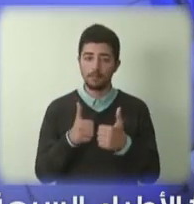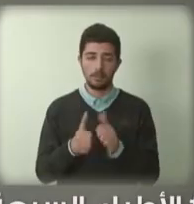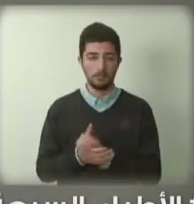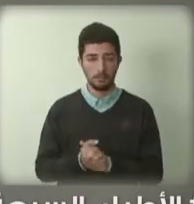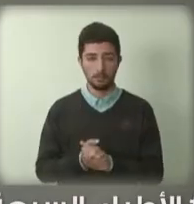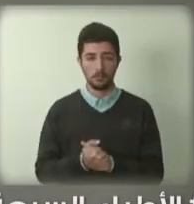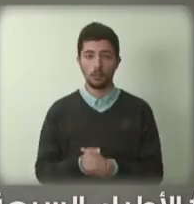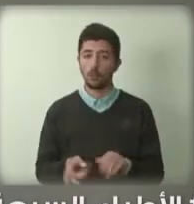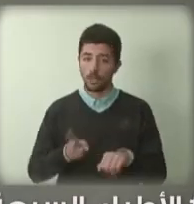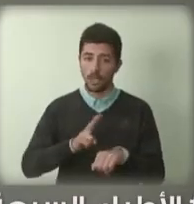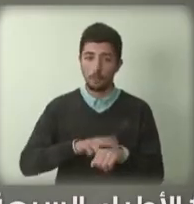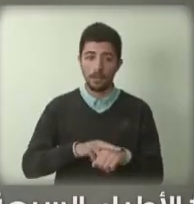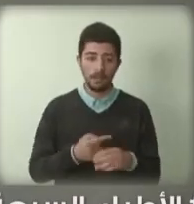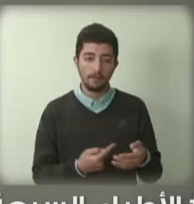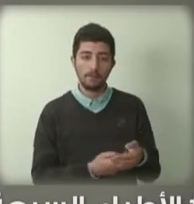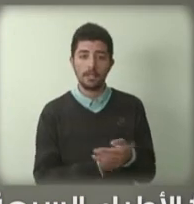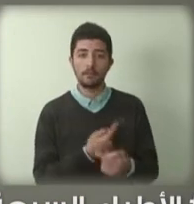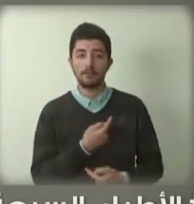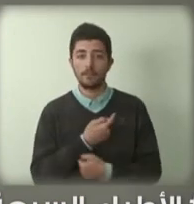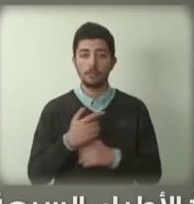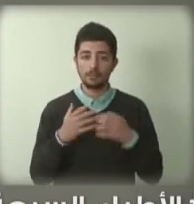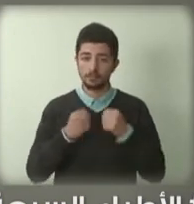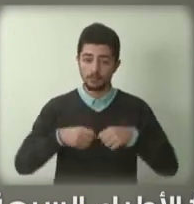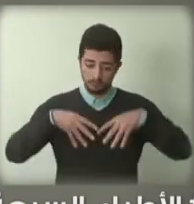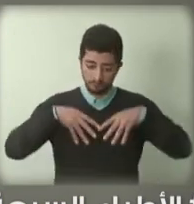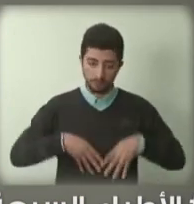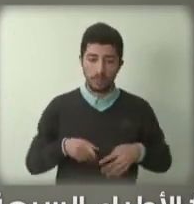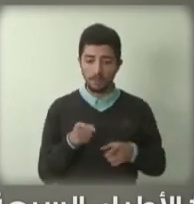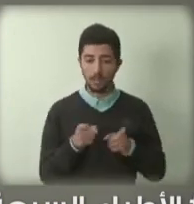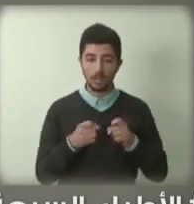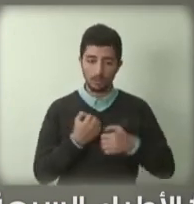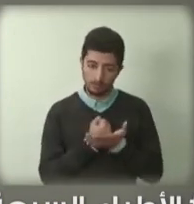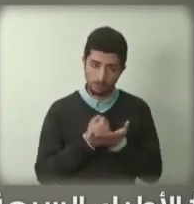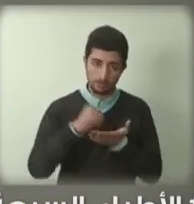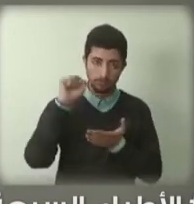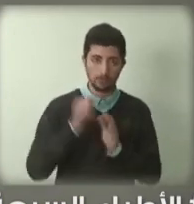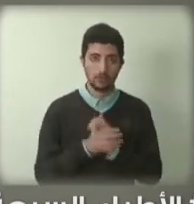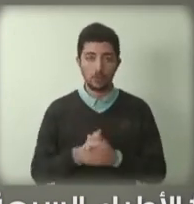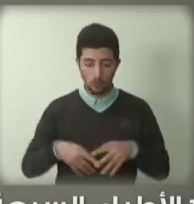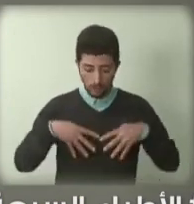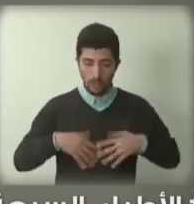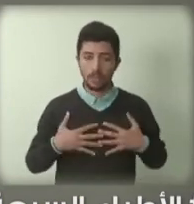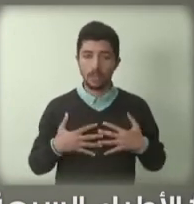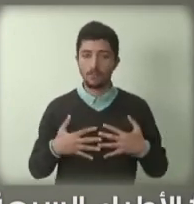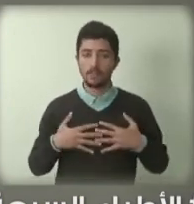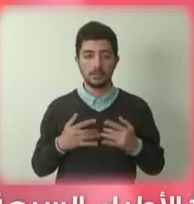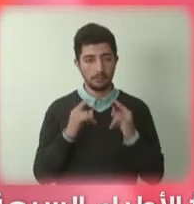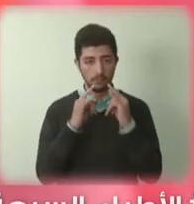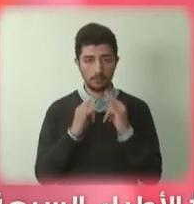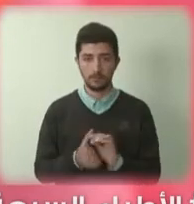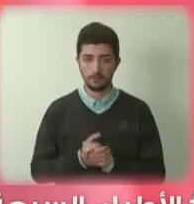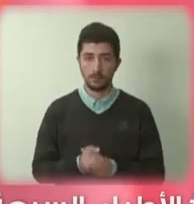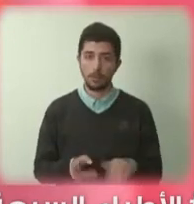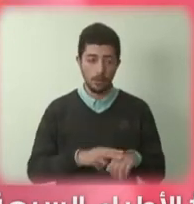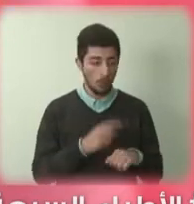بالإصفرار. كمان هو غني بالأجسام المضادة اللي بتحمي الطفل من البكتيريا والالتهابات وأمراض الجهاز التنفسي. أما